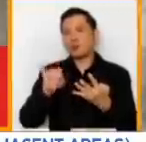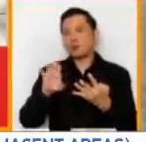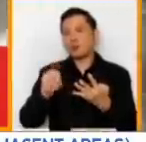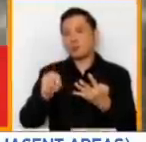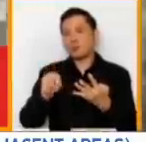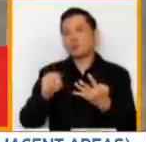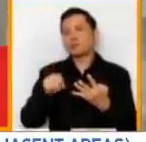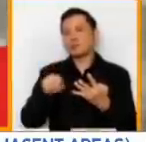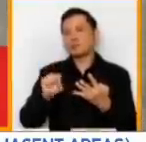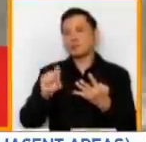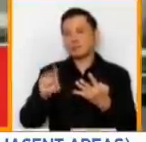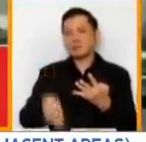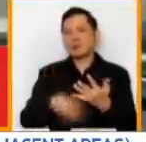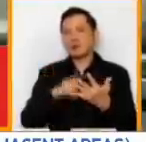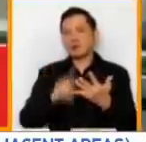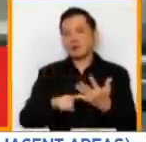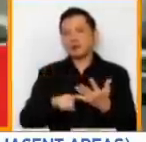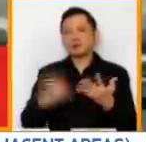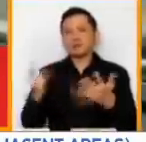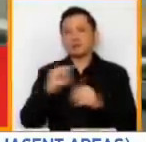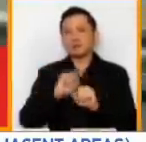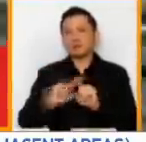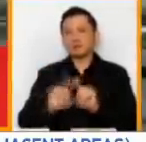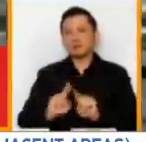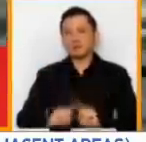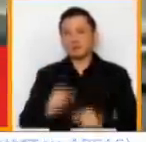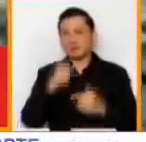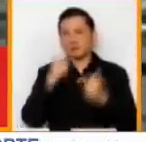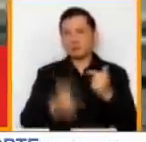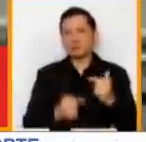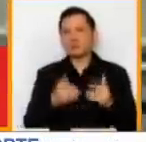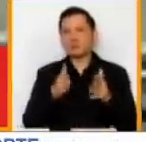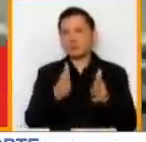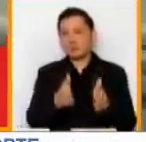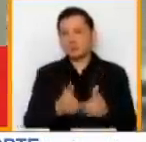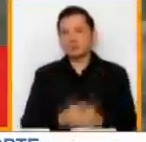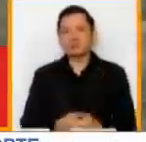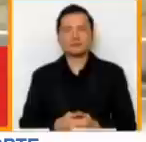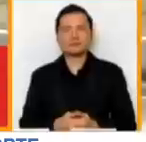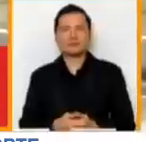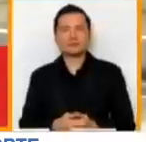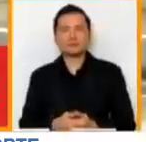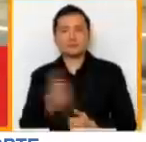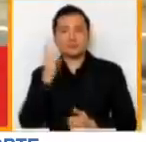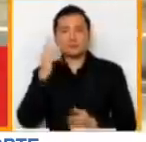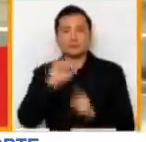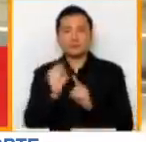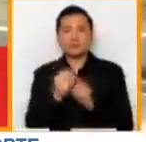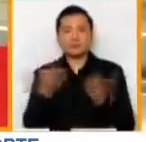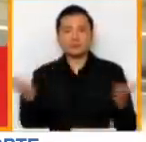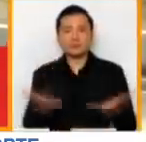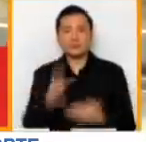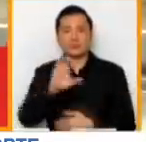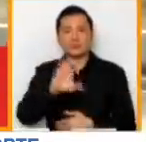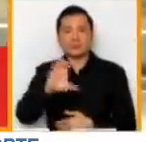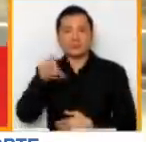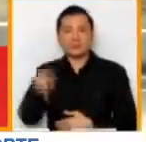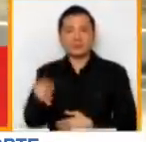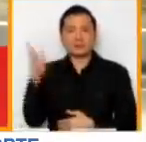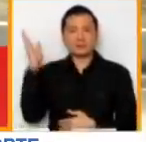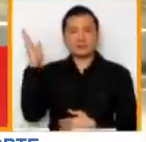mula Buendia hanggang V. Soto Street. Samantala, Susan, yung nakikita nyo itong sitwasyon dito sa CCP complex, sa harapan lamang po